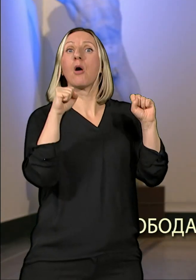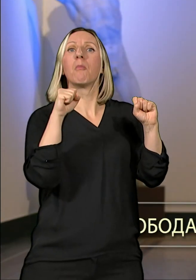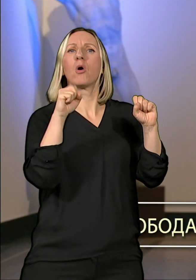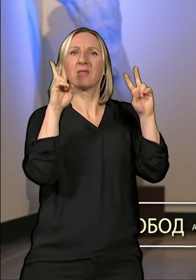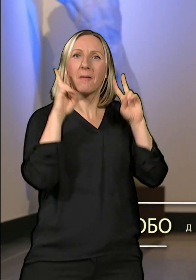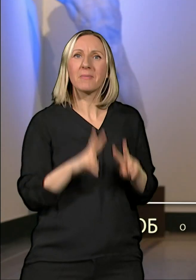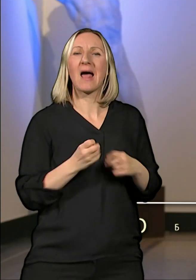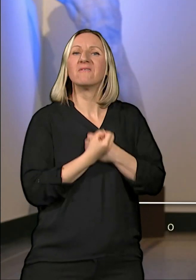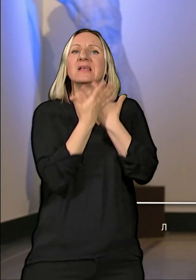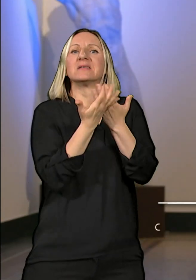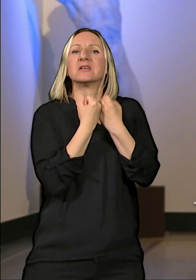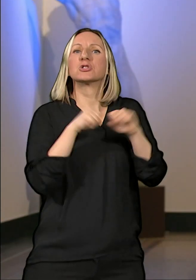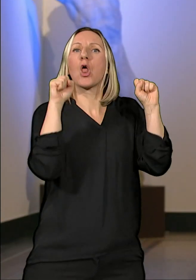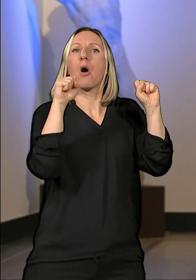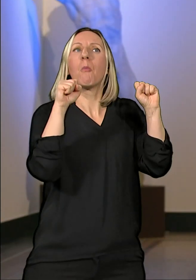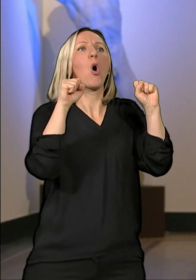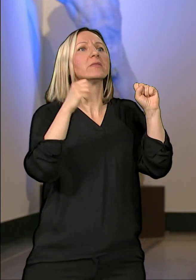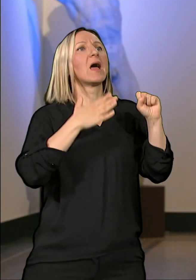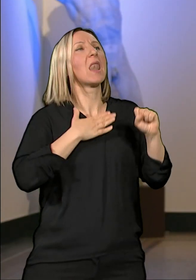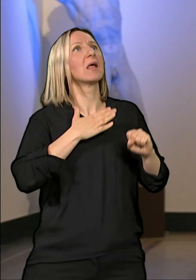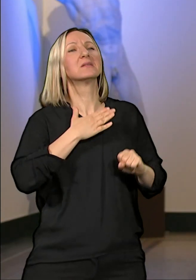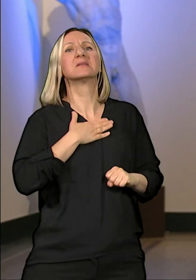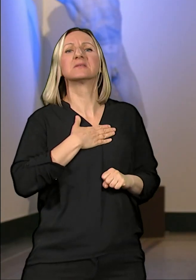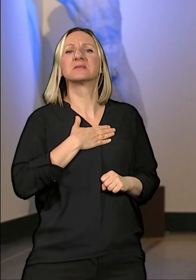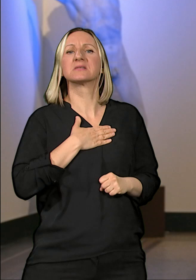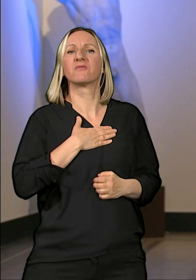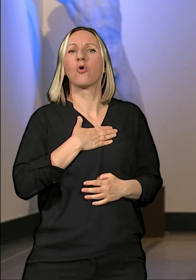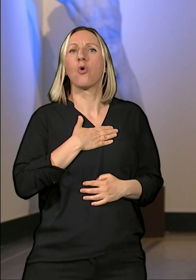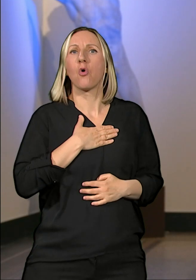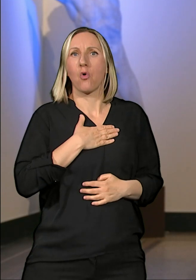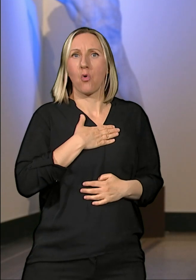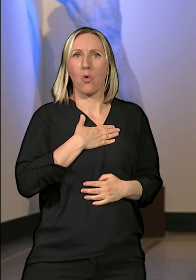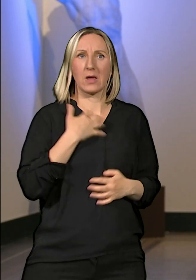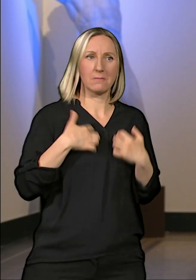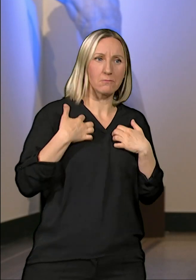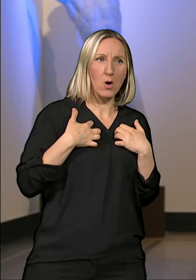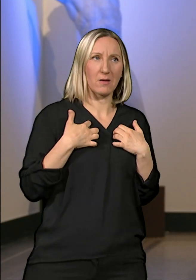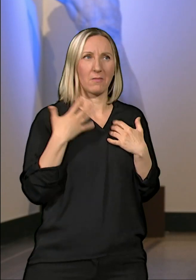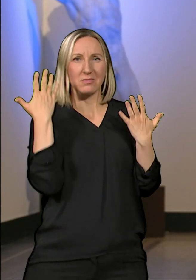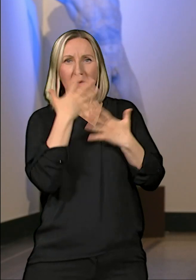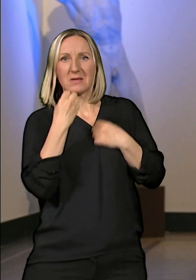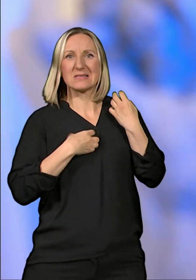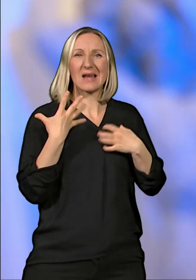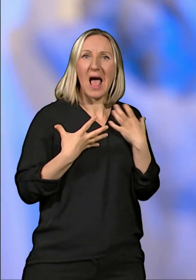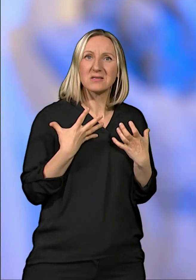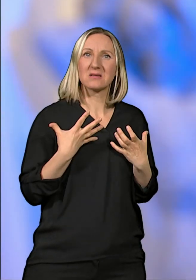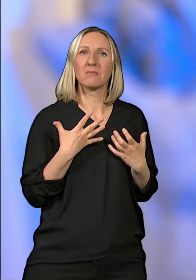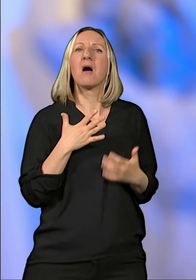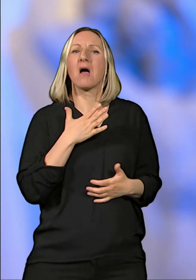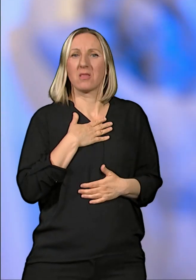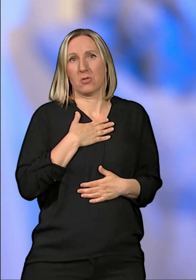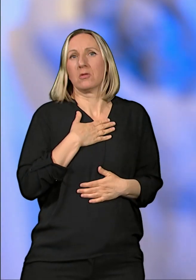mene pravi izraz slobode je sloboda nad svojim sopstvenim porivima, tamnim strastima i tako. To